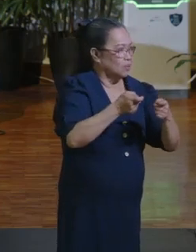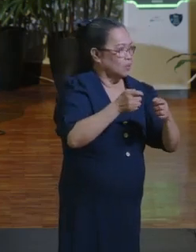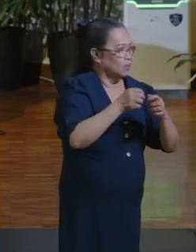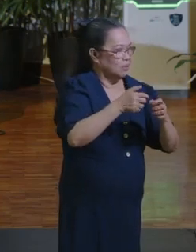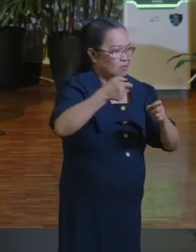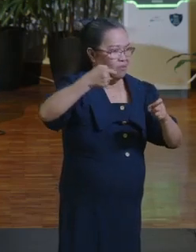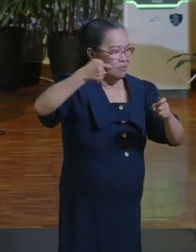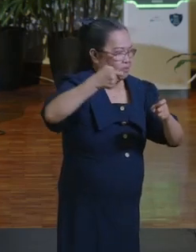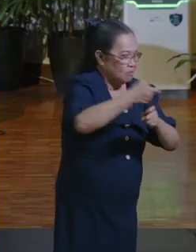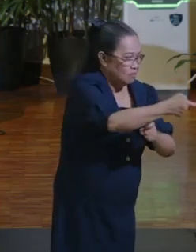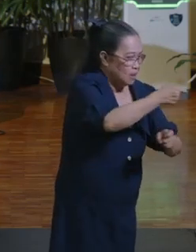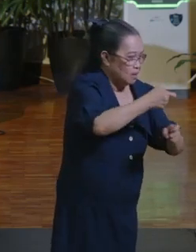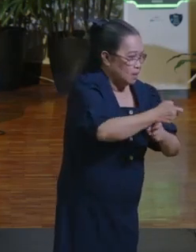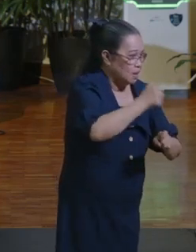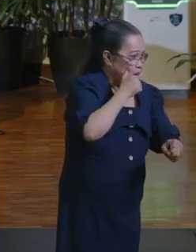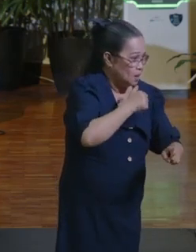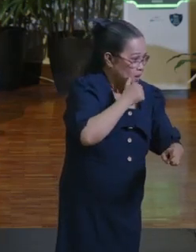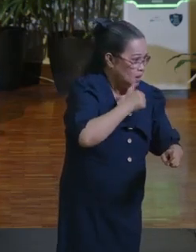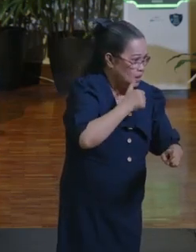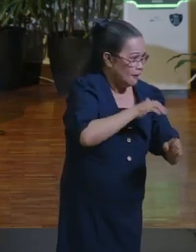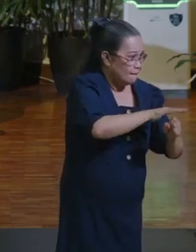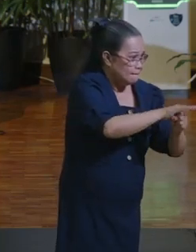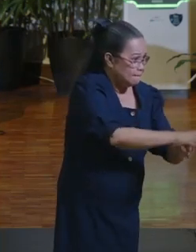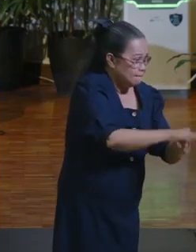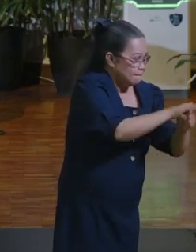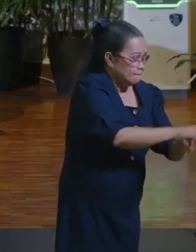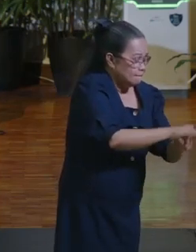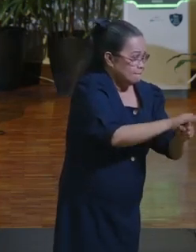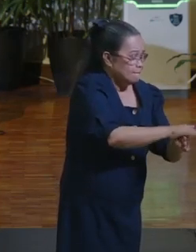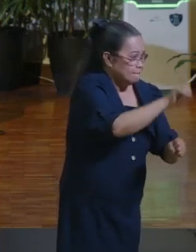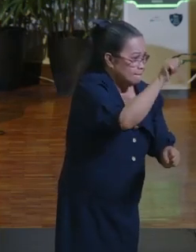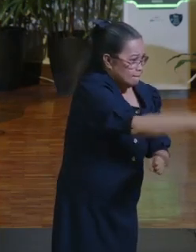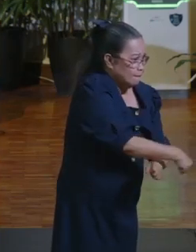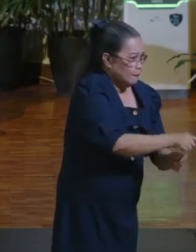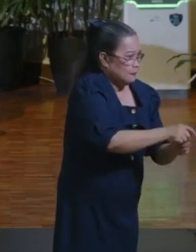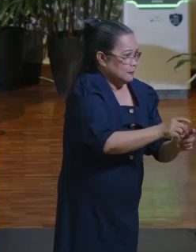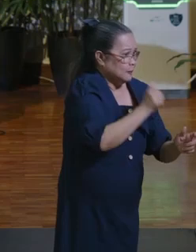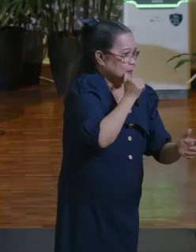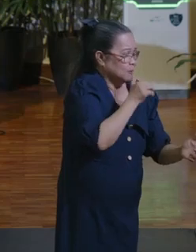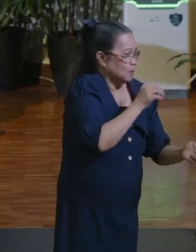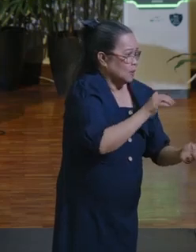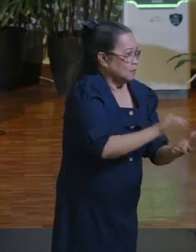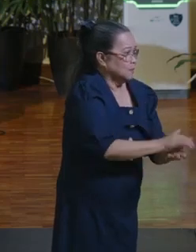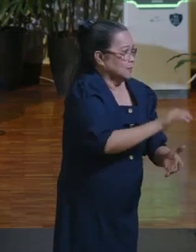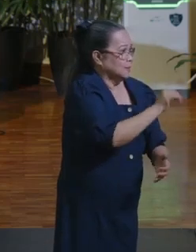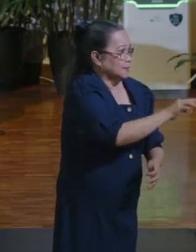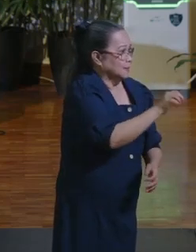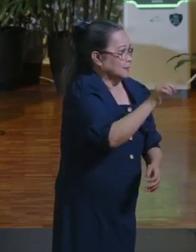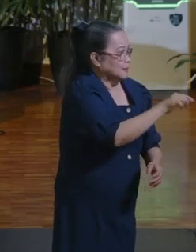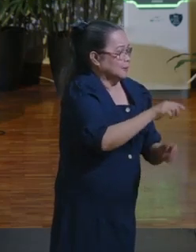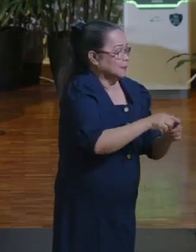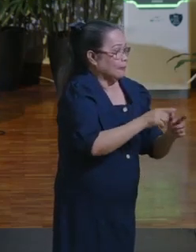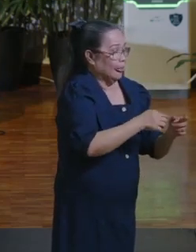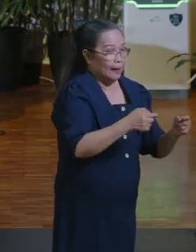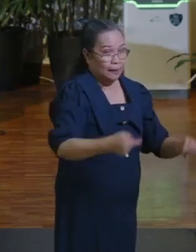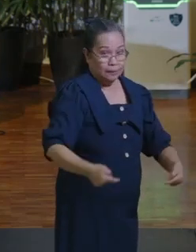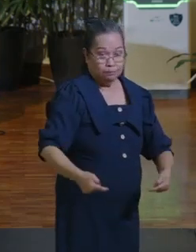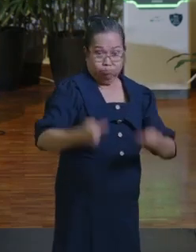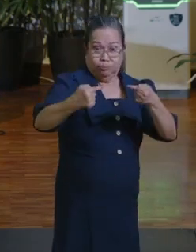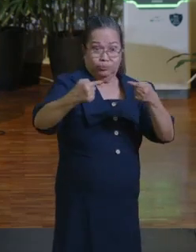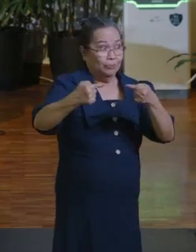babae. Inabuso ang mga babae, inoppress ang mga babae. Ang mga babae naman, dahil sila ay iniipit, ay